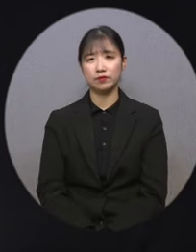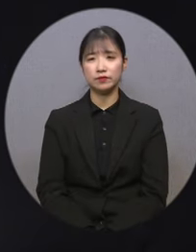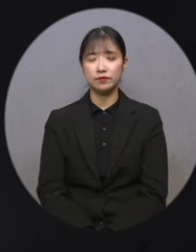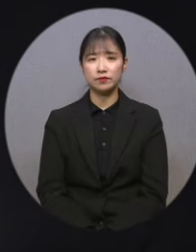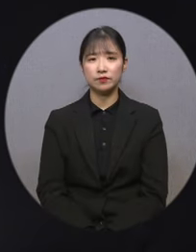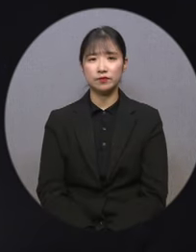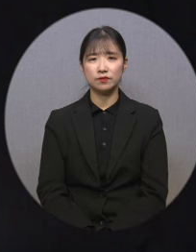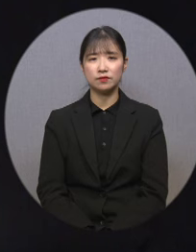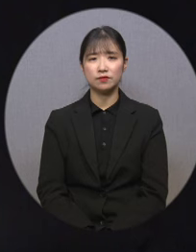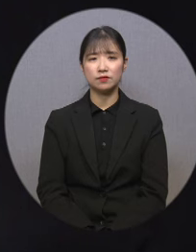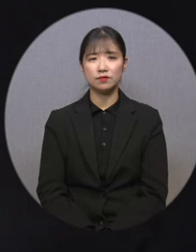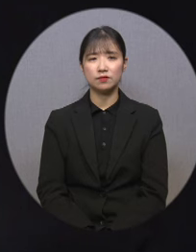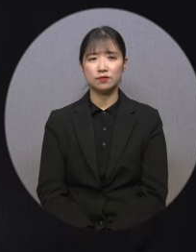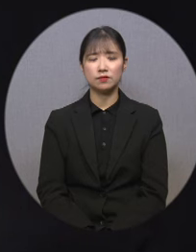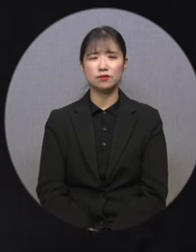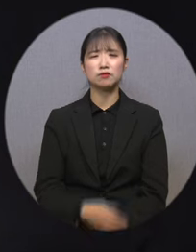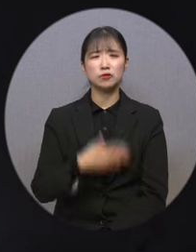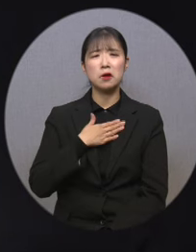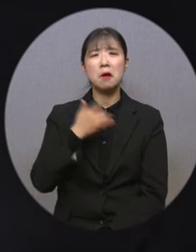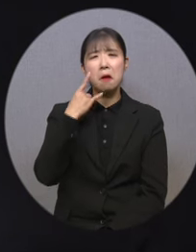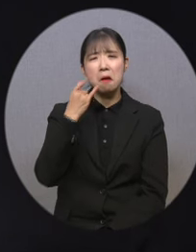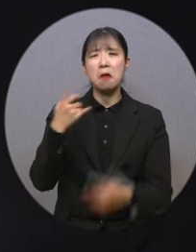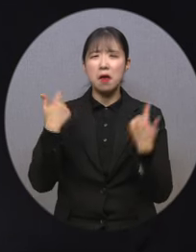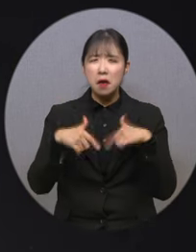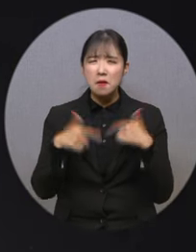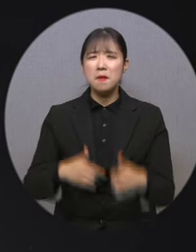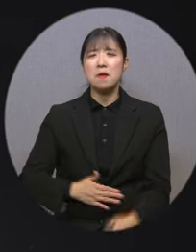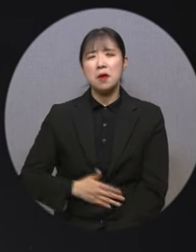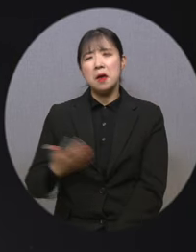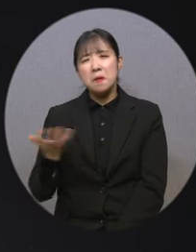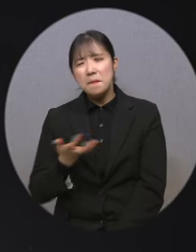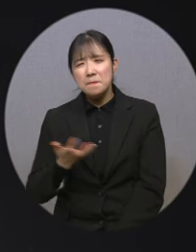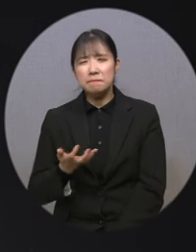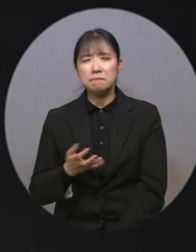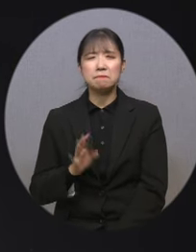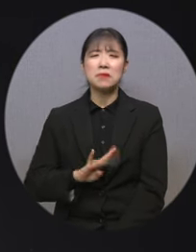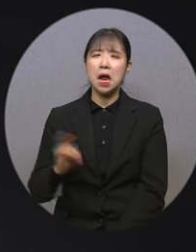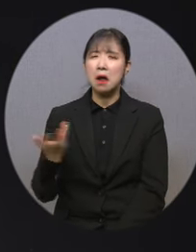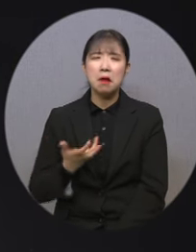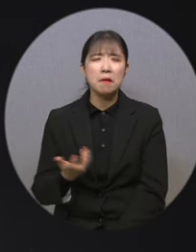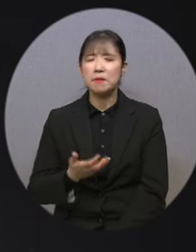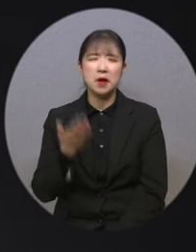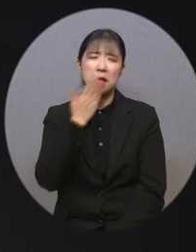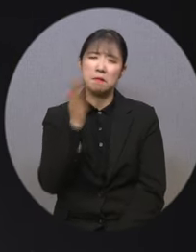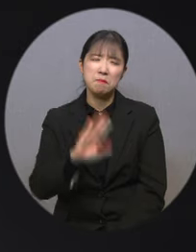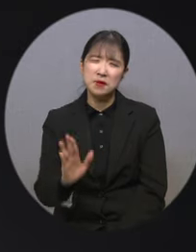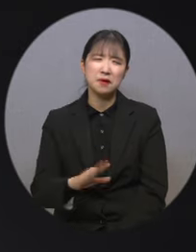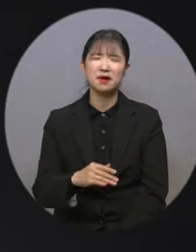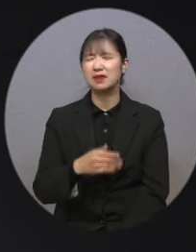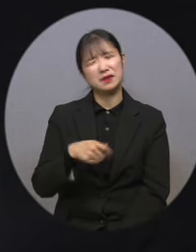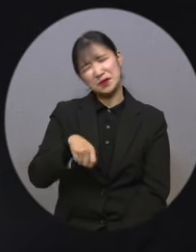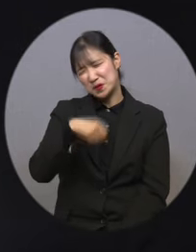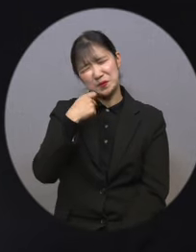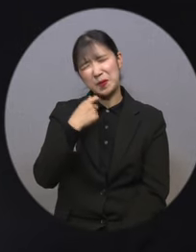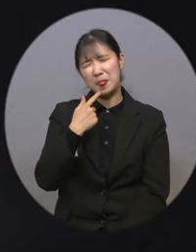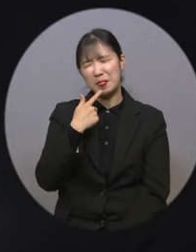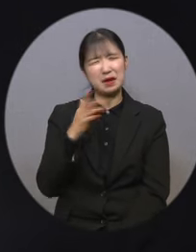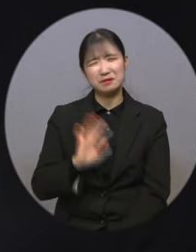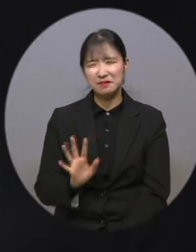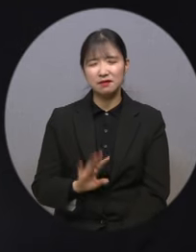우리 어머니는 뭐 수시로 배가 아프다고 밥을 안 먹어도 된다고 밥맛이 없다고 전부